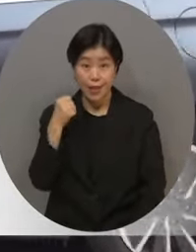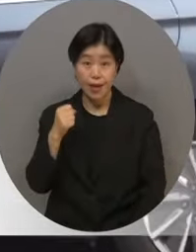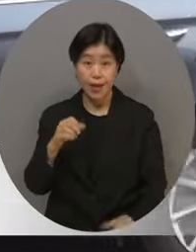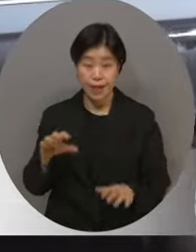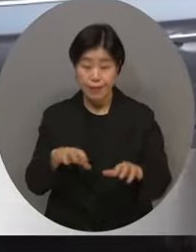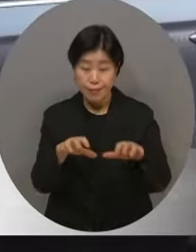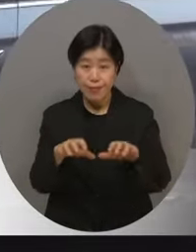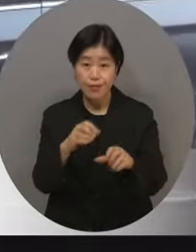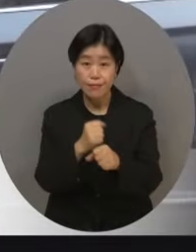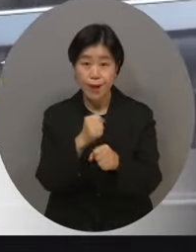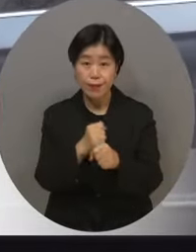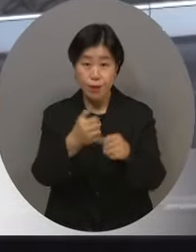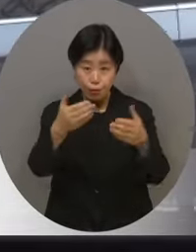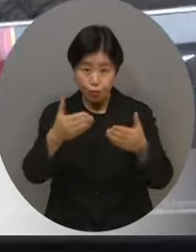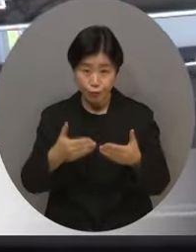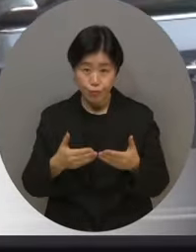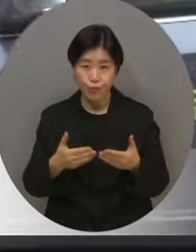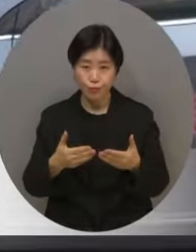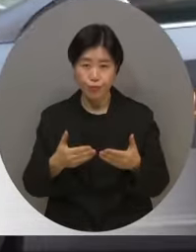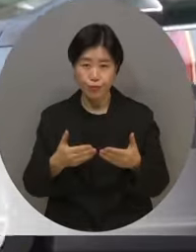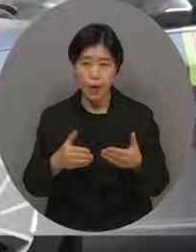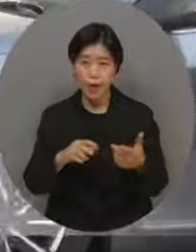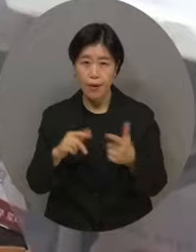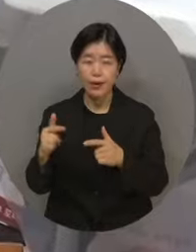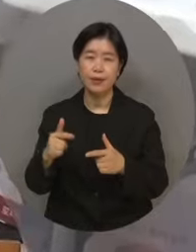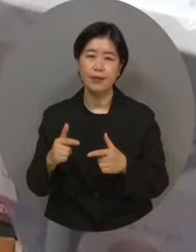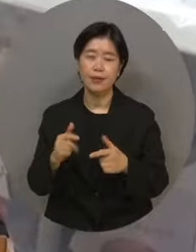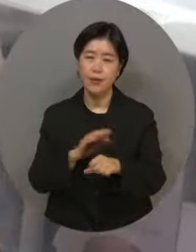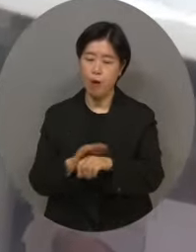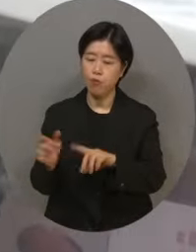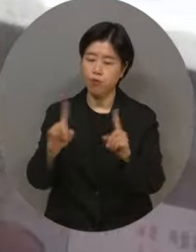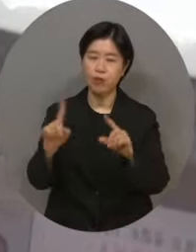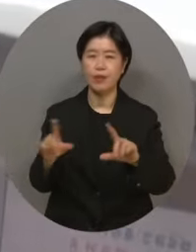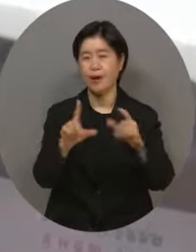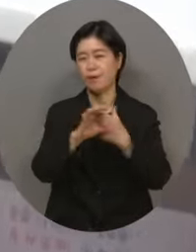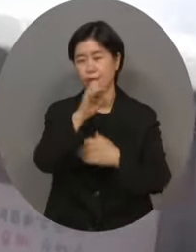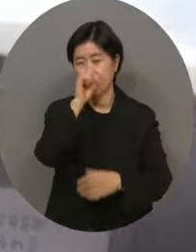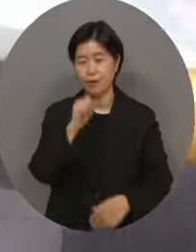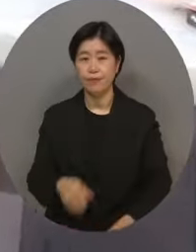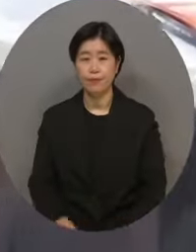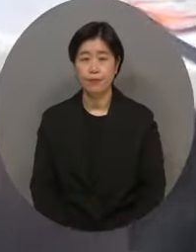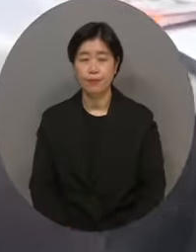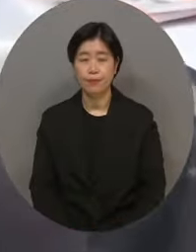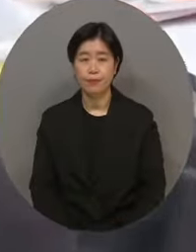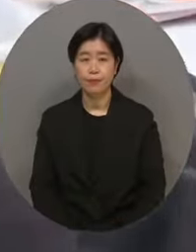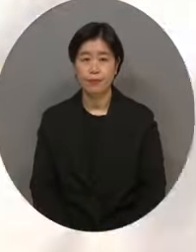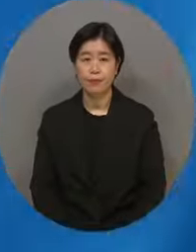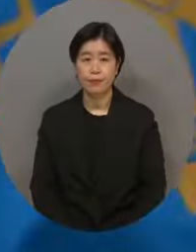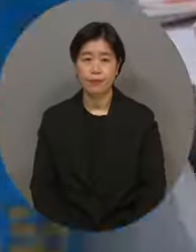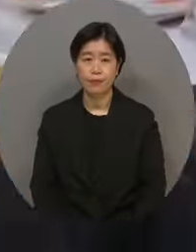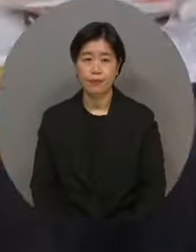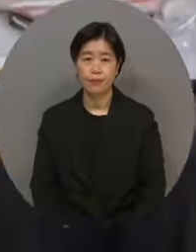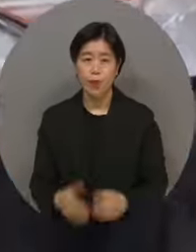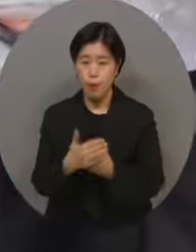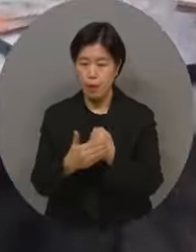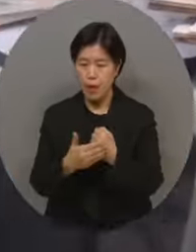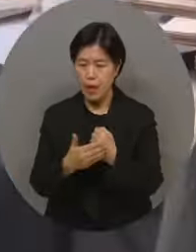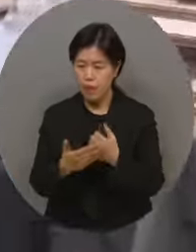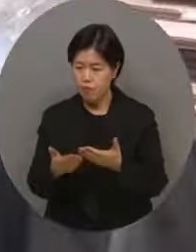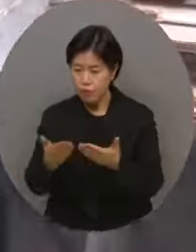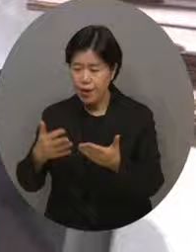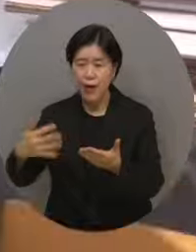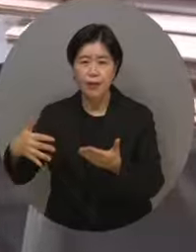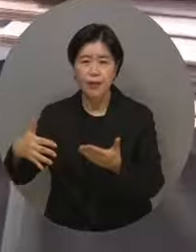드시고 하시면서 중독에서 벗어나셨으면 좋겠습니다. 복지 사각지대는 여전히 존재합니다. 봉사단체